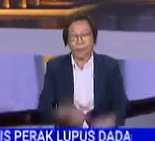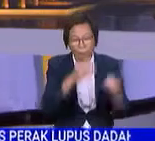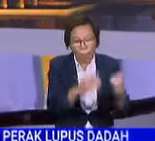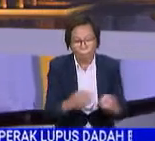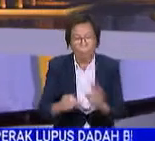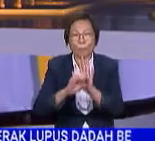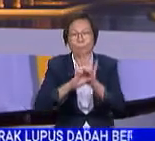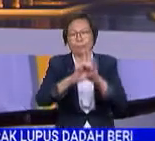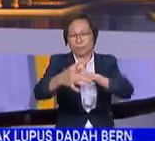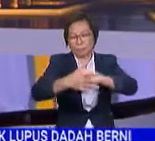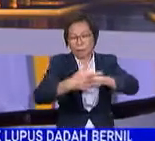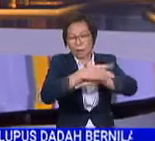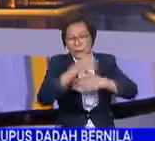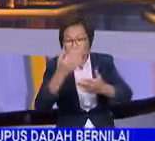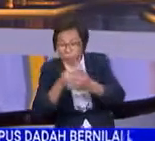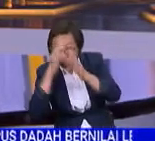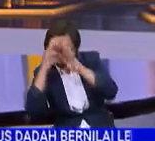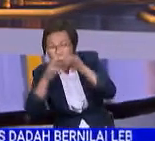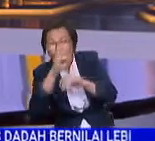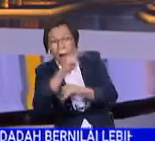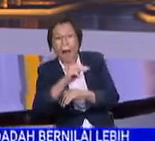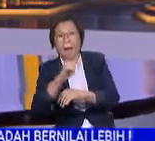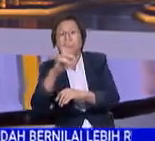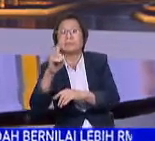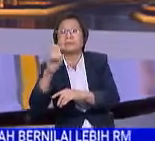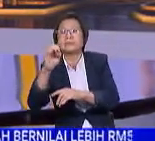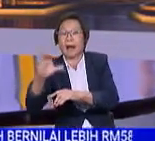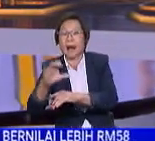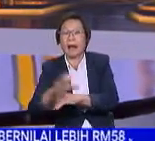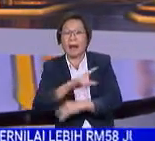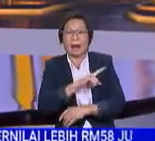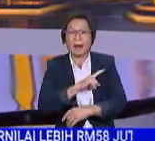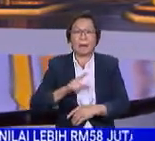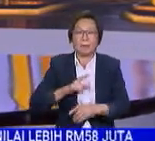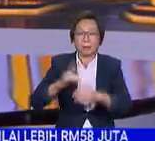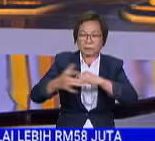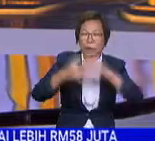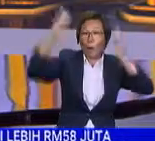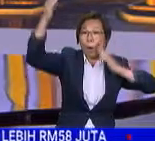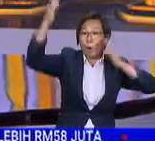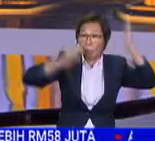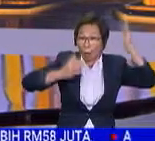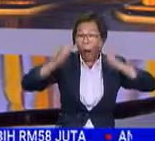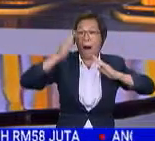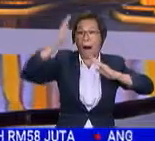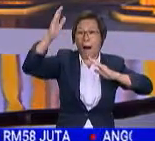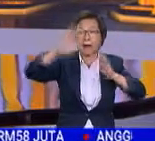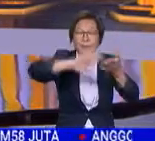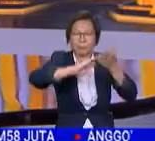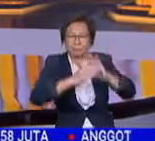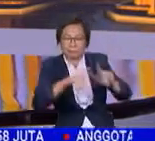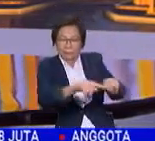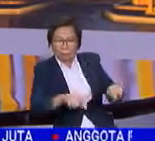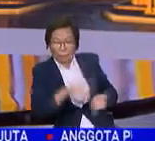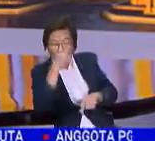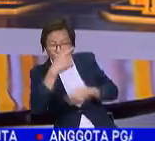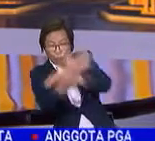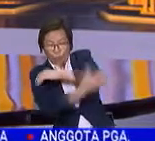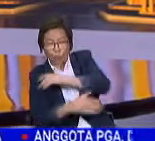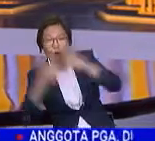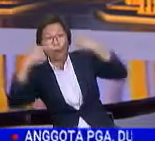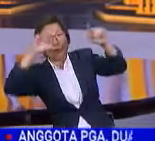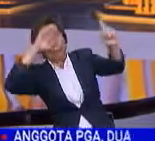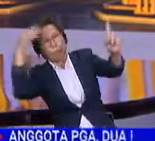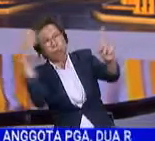Penganjuran Expo Teknologi dan Inovasi MTEX 21 Lembaga Teknologi Malaysia MBOT bakal menjadi platform bagi negara